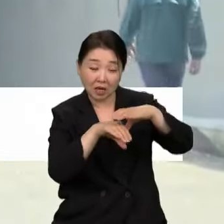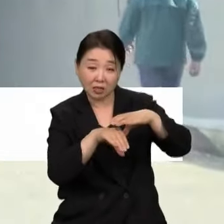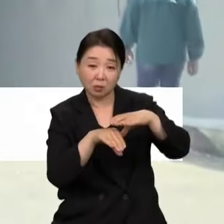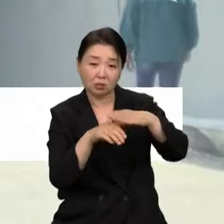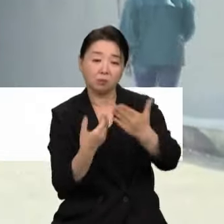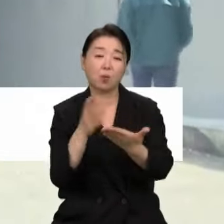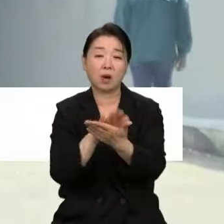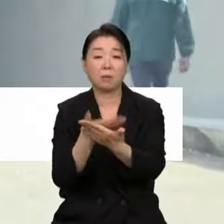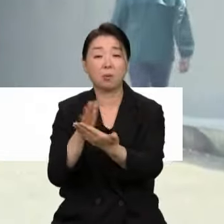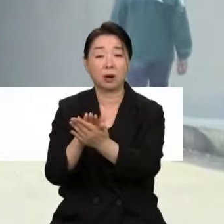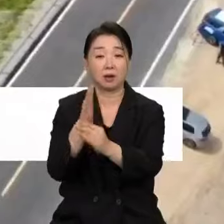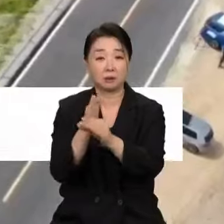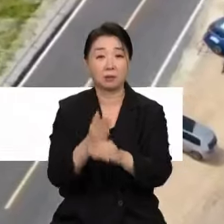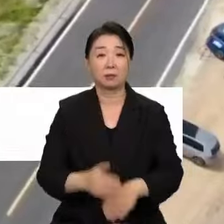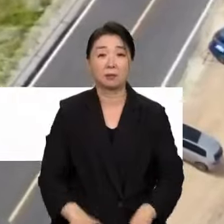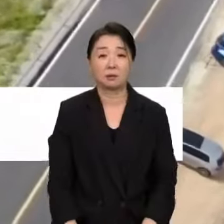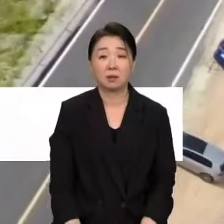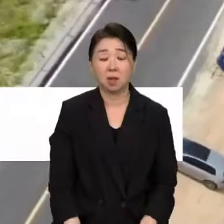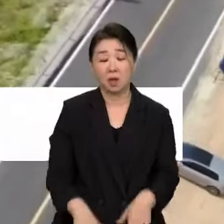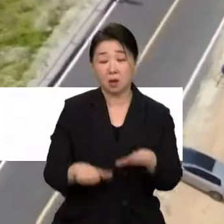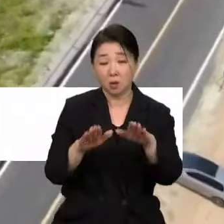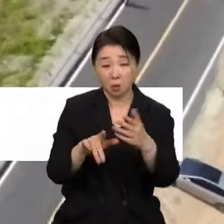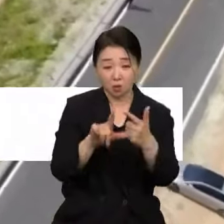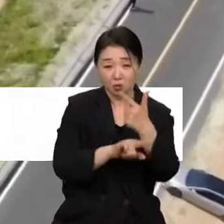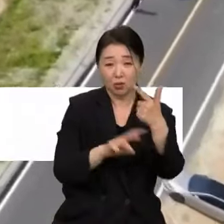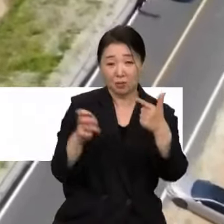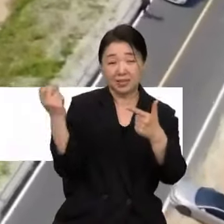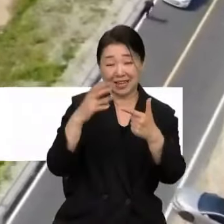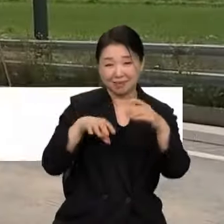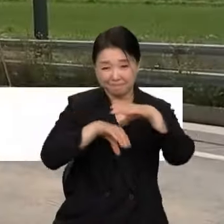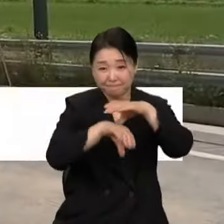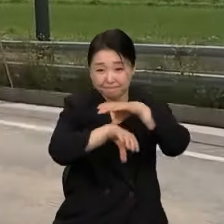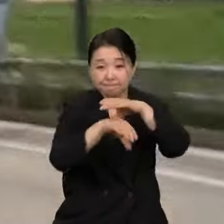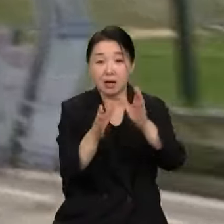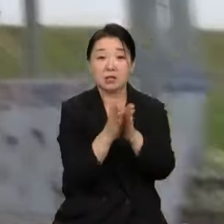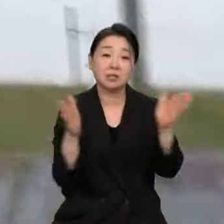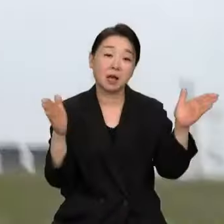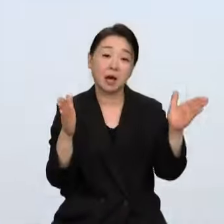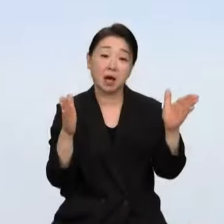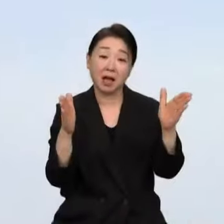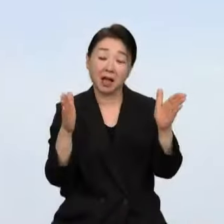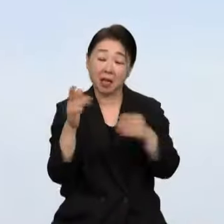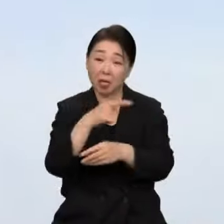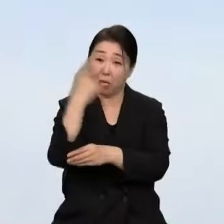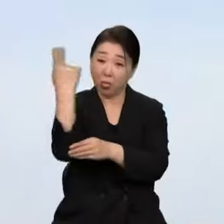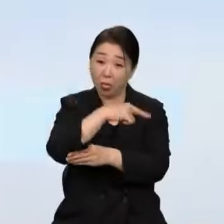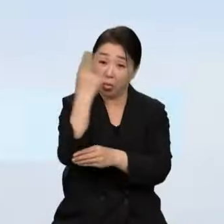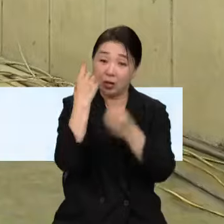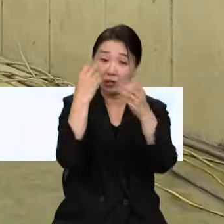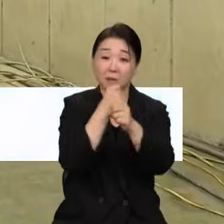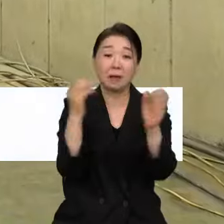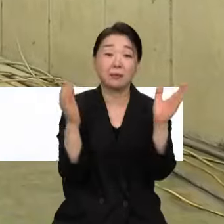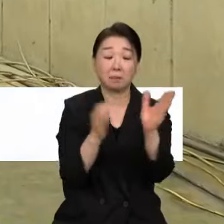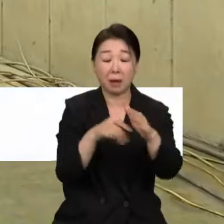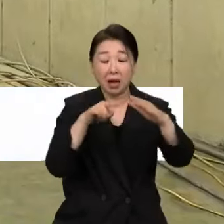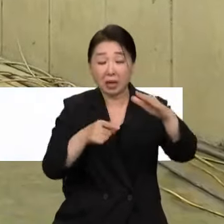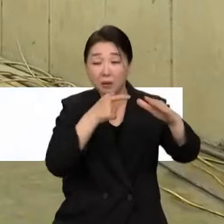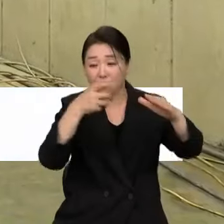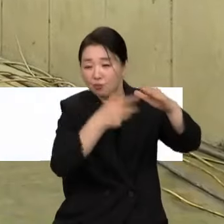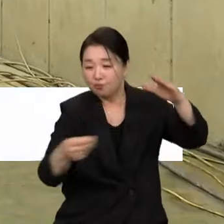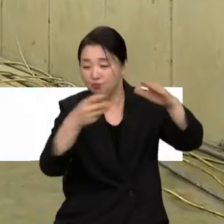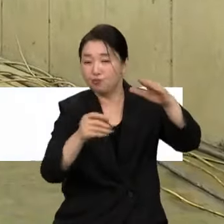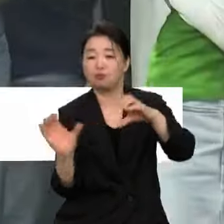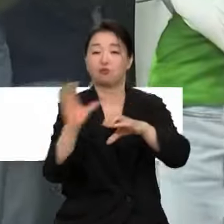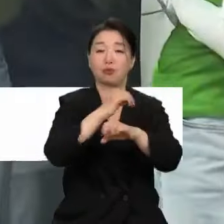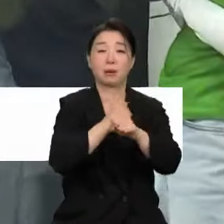보강공사를 하고 있습니다 오는 30일 다시 개통합니다 진입차단 시설을 새로 만들고 내부 배수시설도